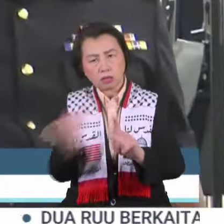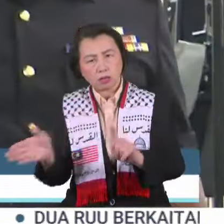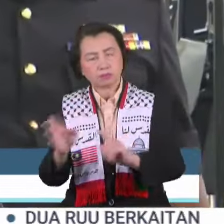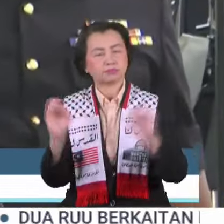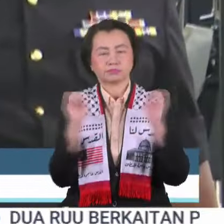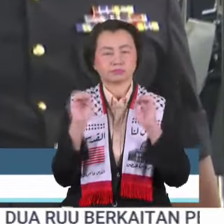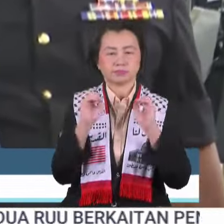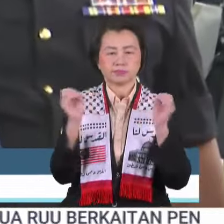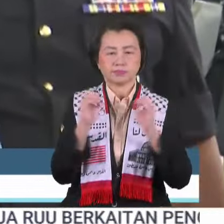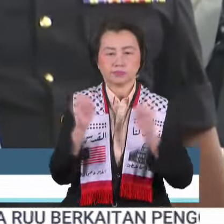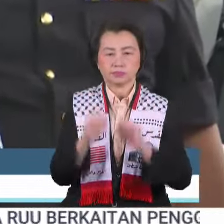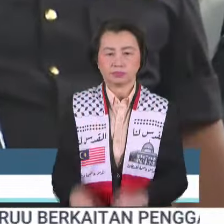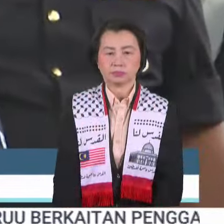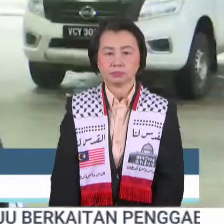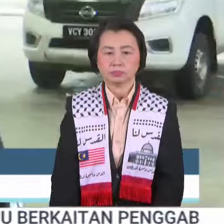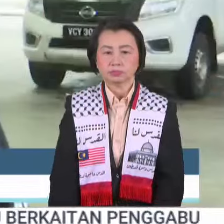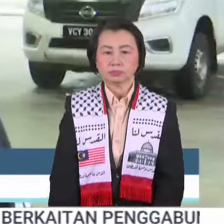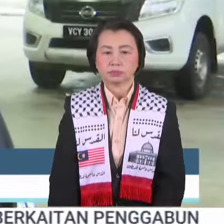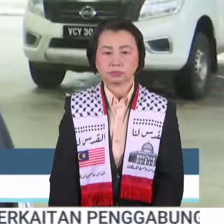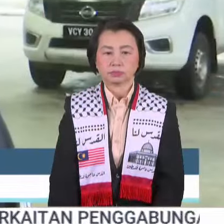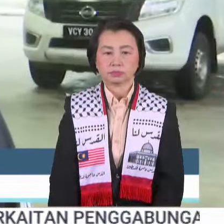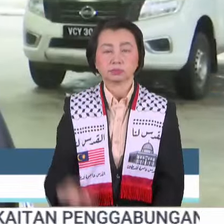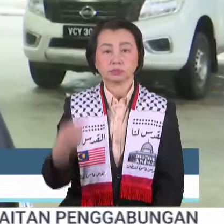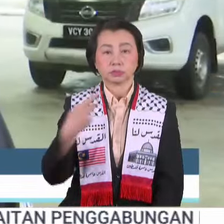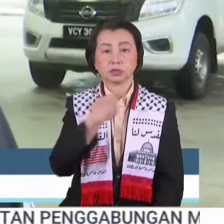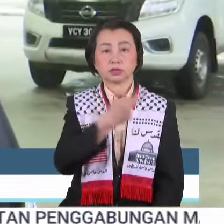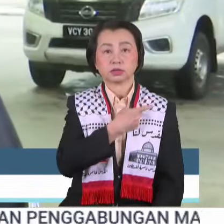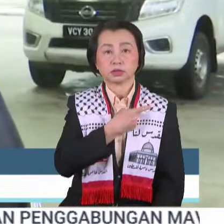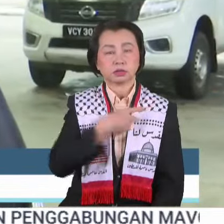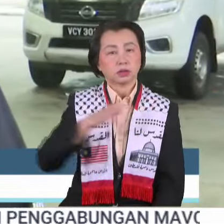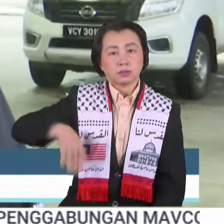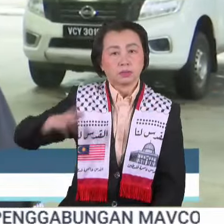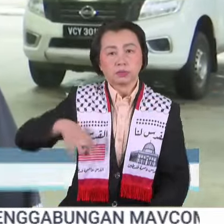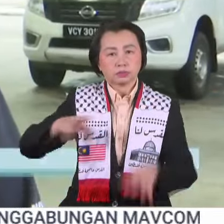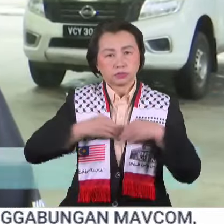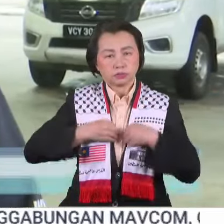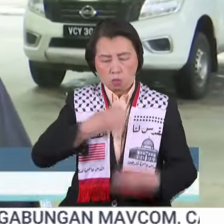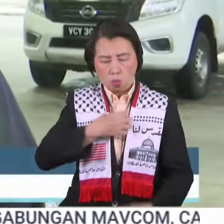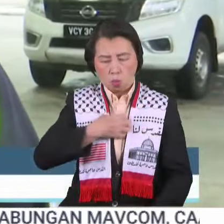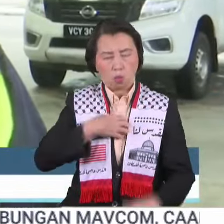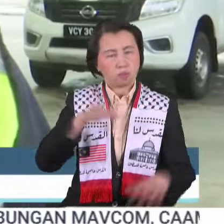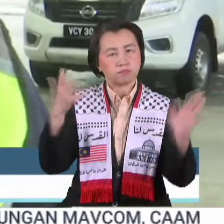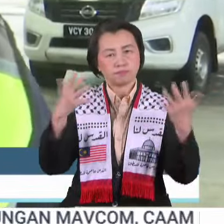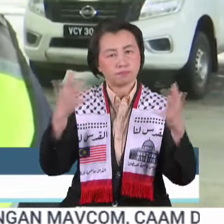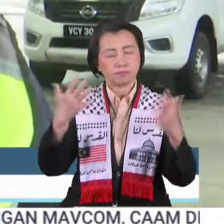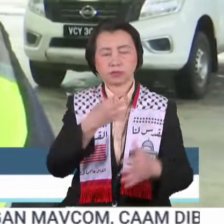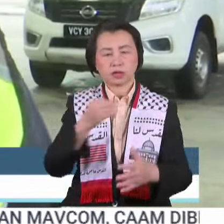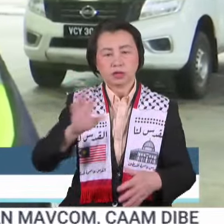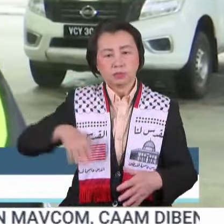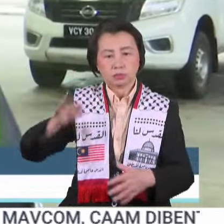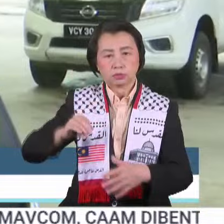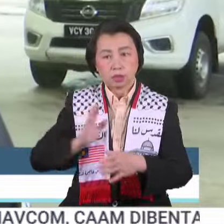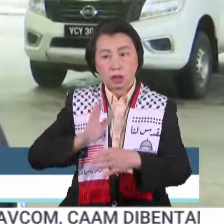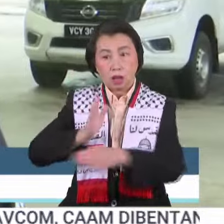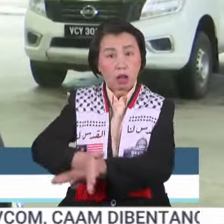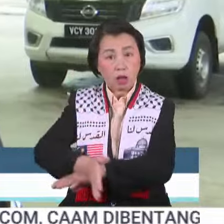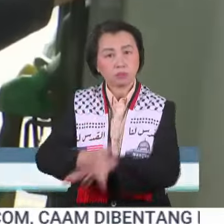dikesan setakat ini. Kita masih belum terima sebarang aduan dan kita pun tak dapat sebarang